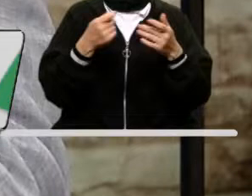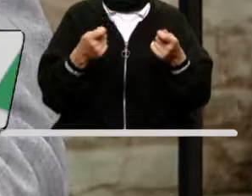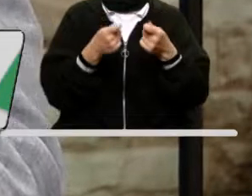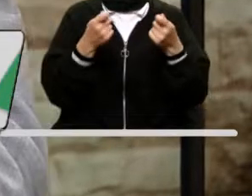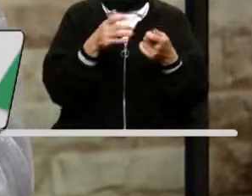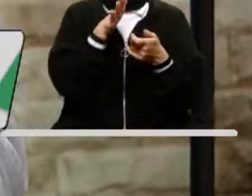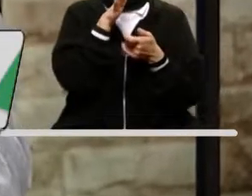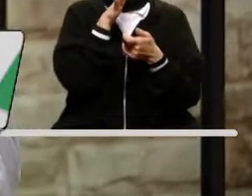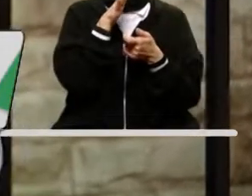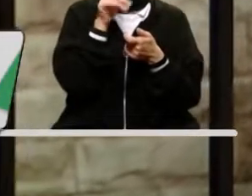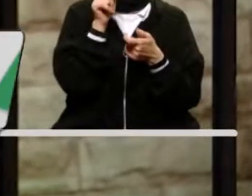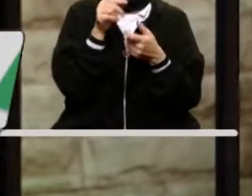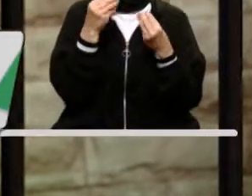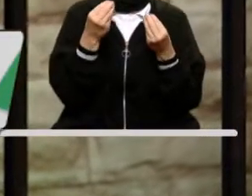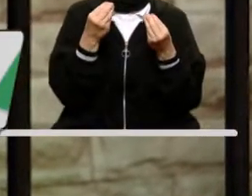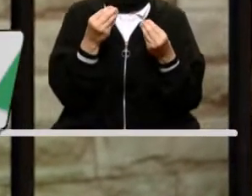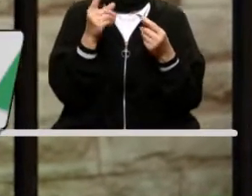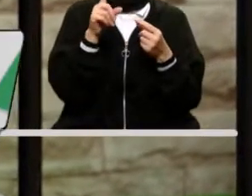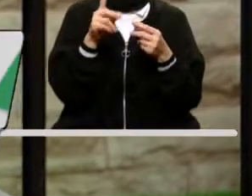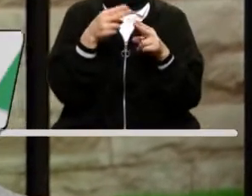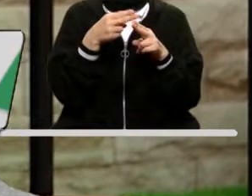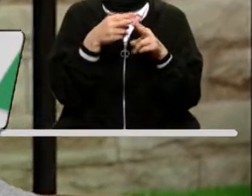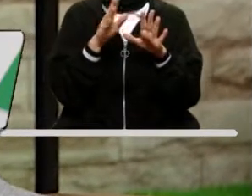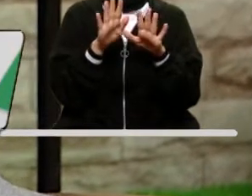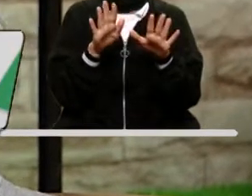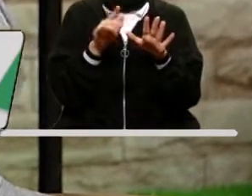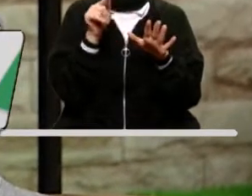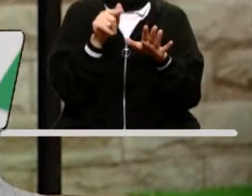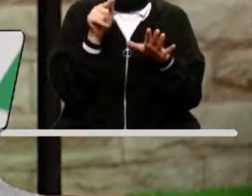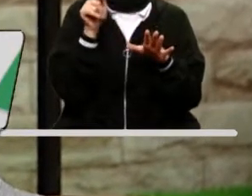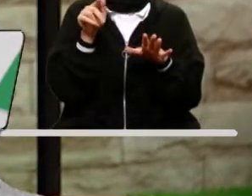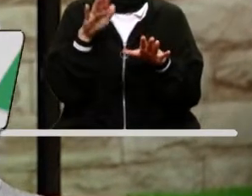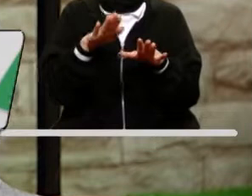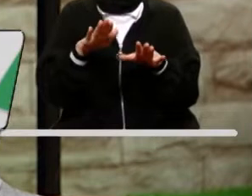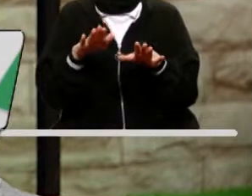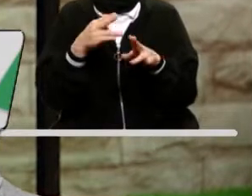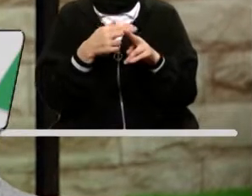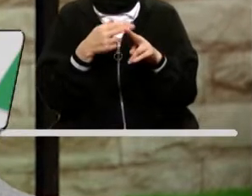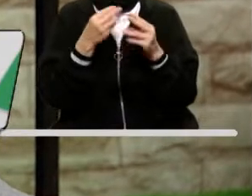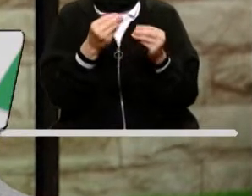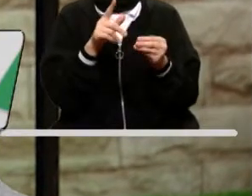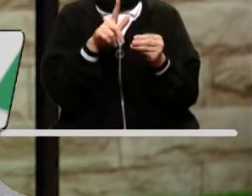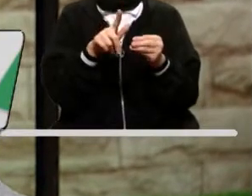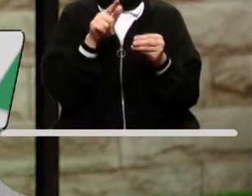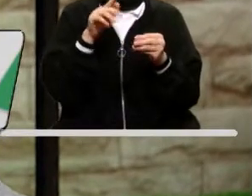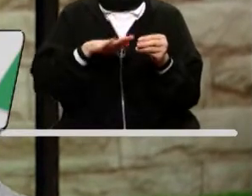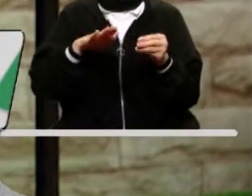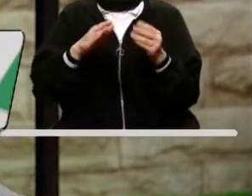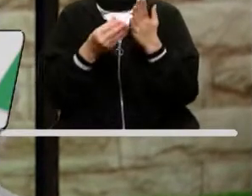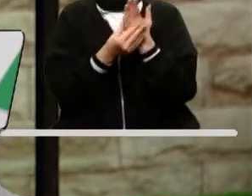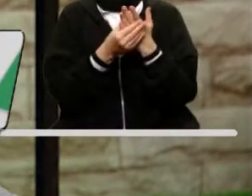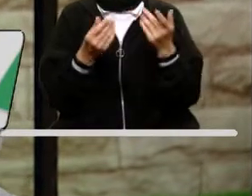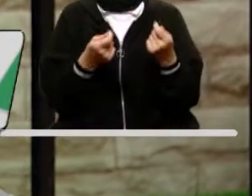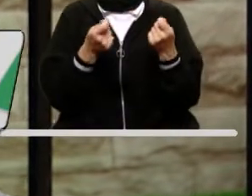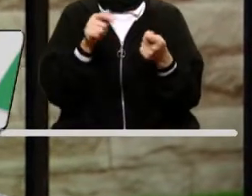dersen, bu iyi bir model örnek değil. Yani sen de o çocuk bir şey yaparken ona örnek vermen olman gerekmektedir. Çocuk ders çalışırken sen de